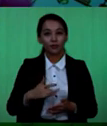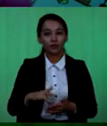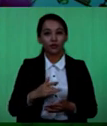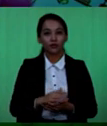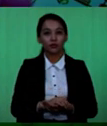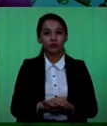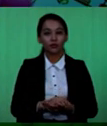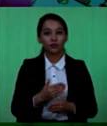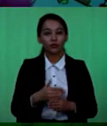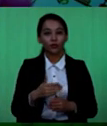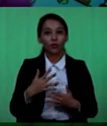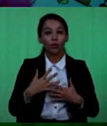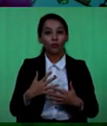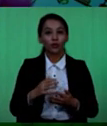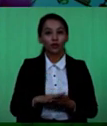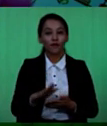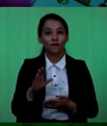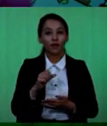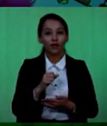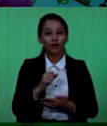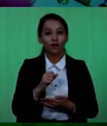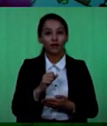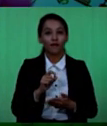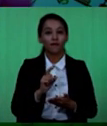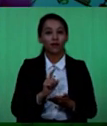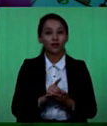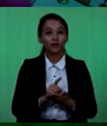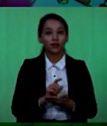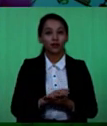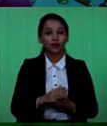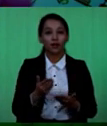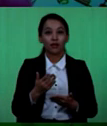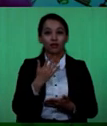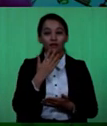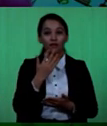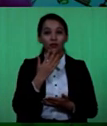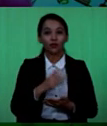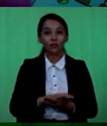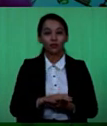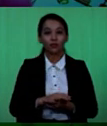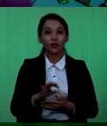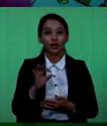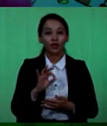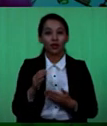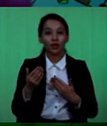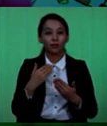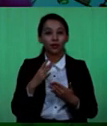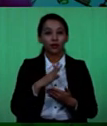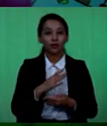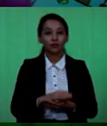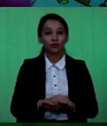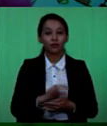a'zolari, o'pka va uning vazifasi, qanday nafas olamiz? Mana shu haqida suhbatlashgan